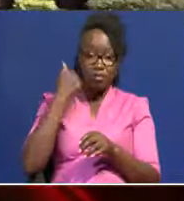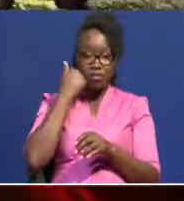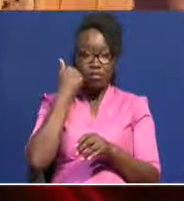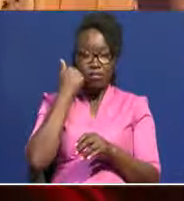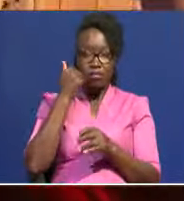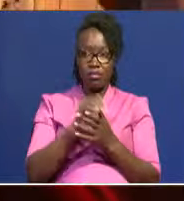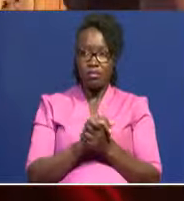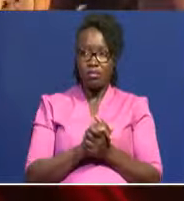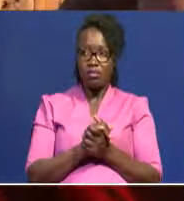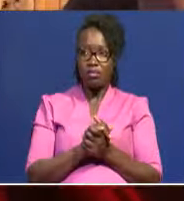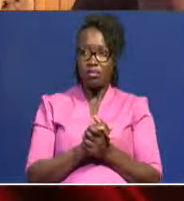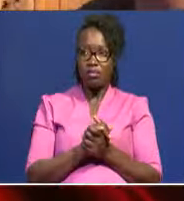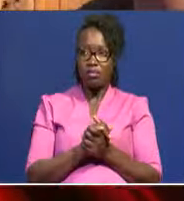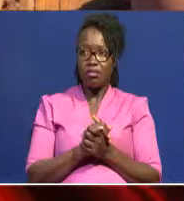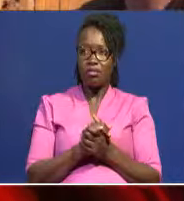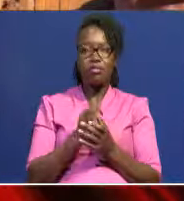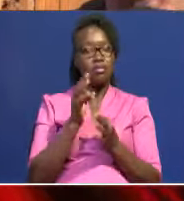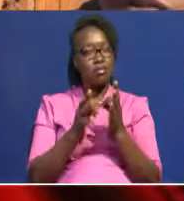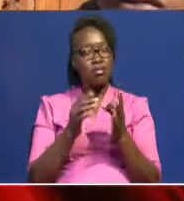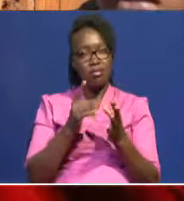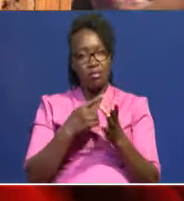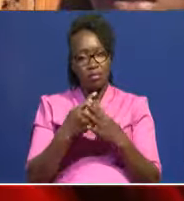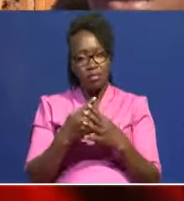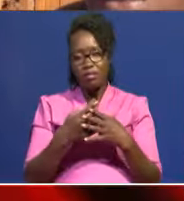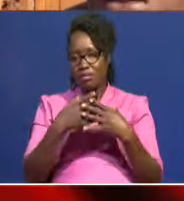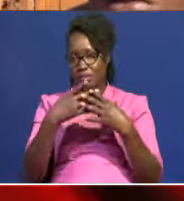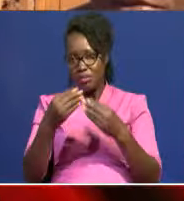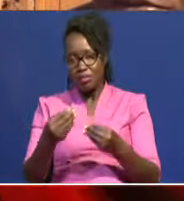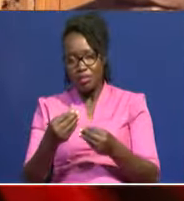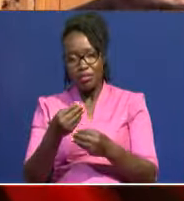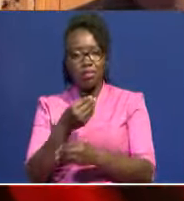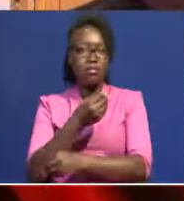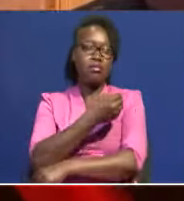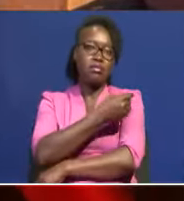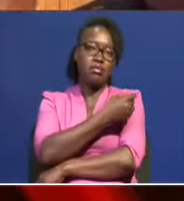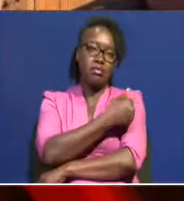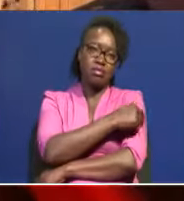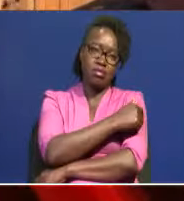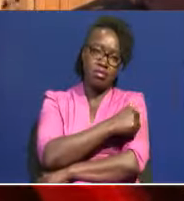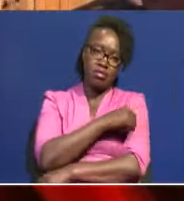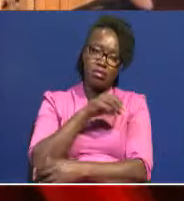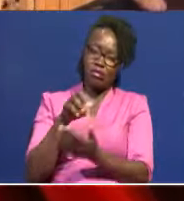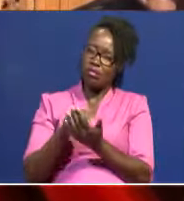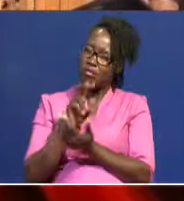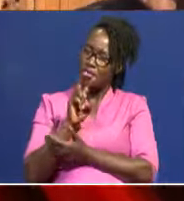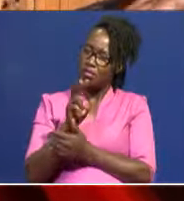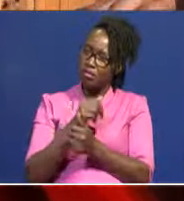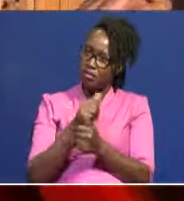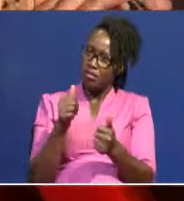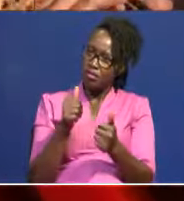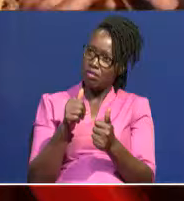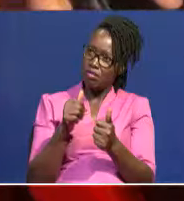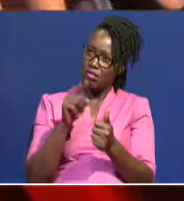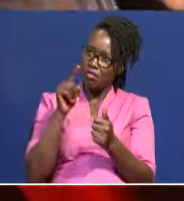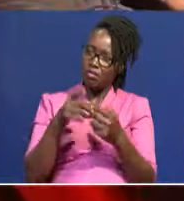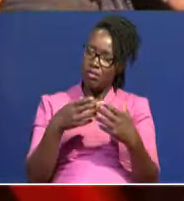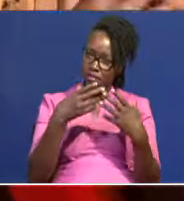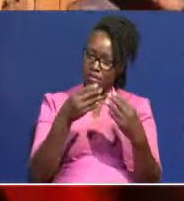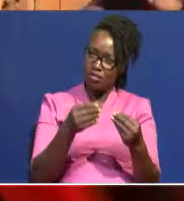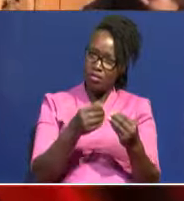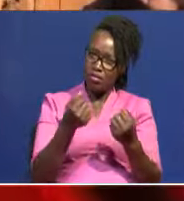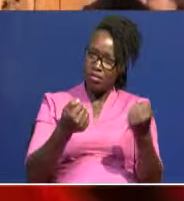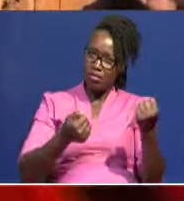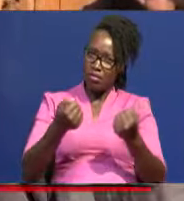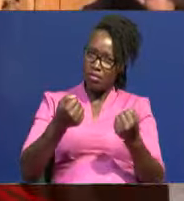time. Kama wameshughulika basi kupeleka mtoto dispensary na condition ile wameona, hawangepeleka mtoto na